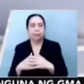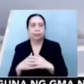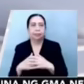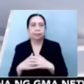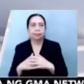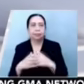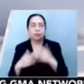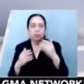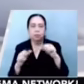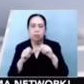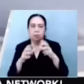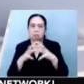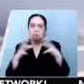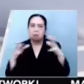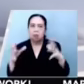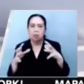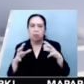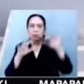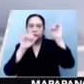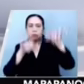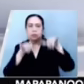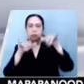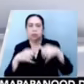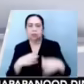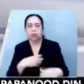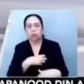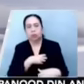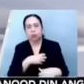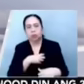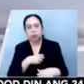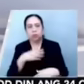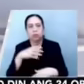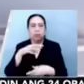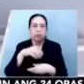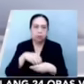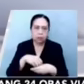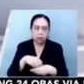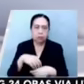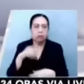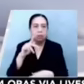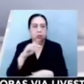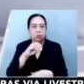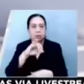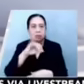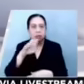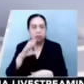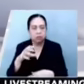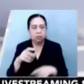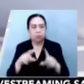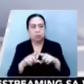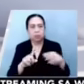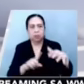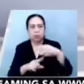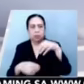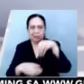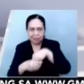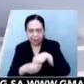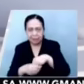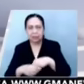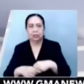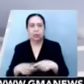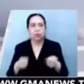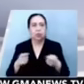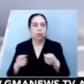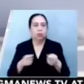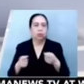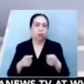of PNP officers inside the KOJC compound. They are practically in control